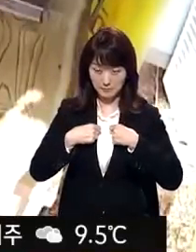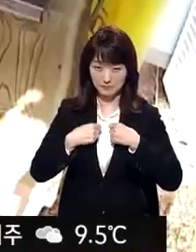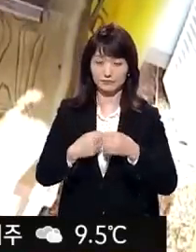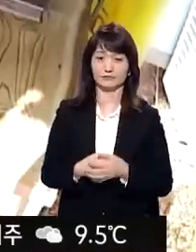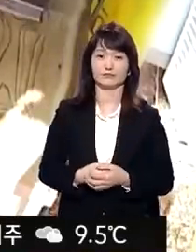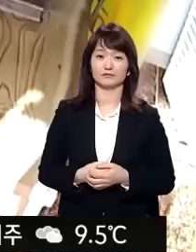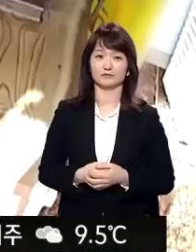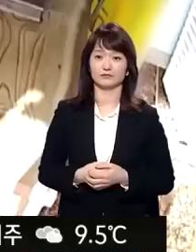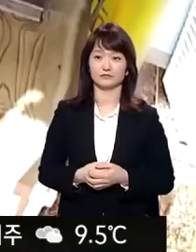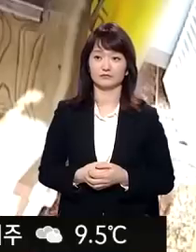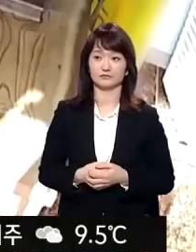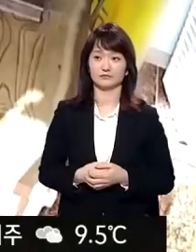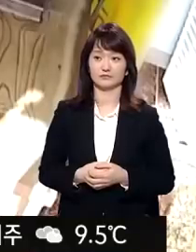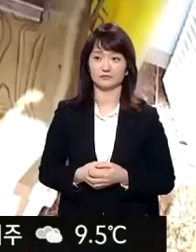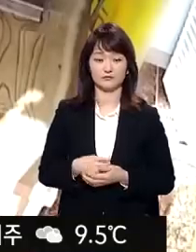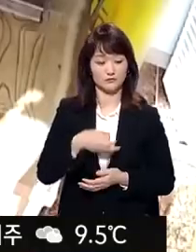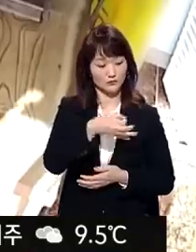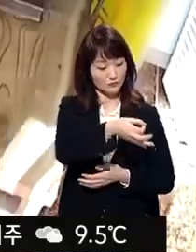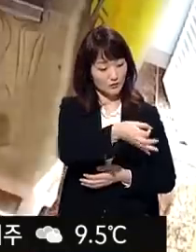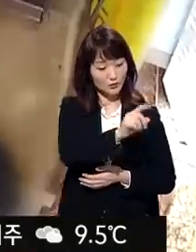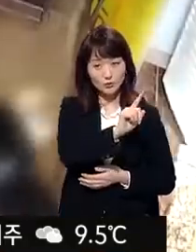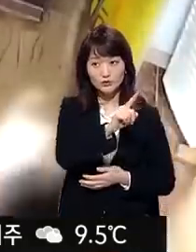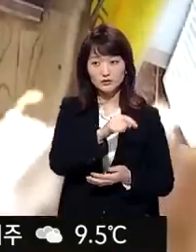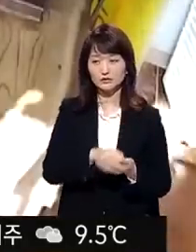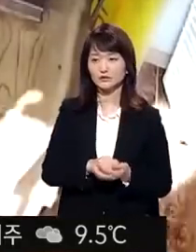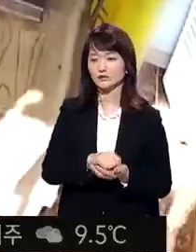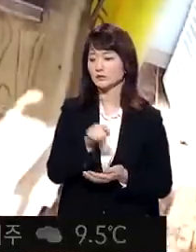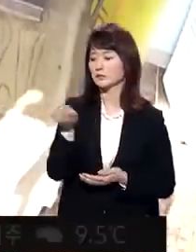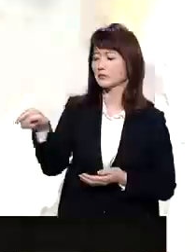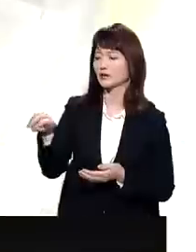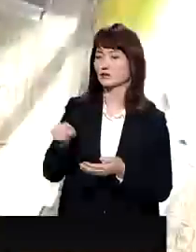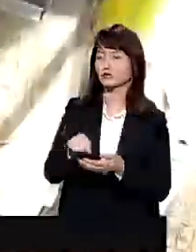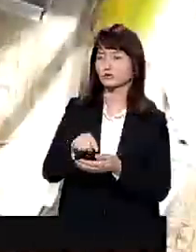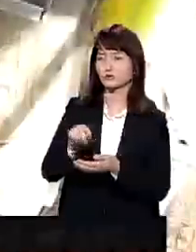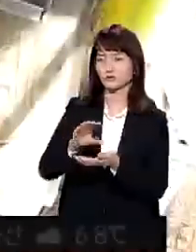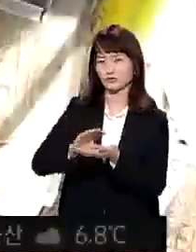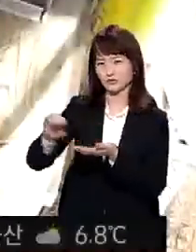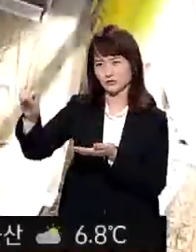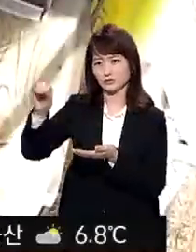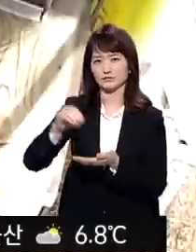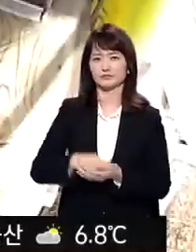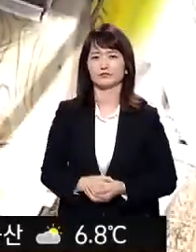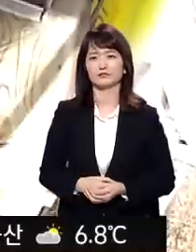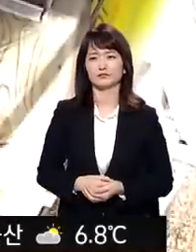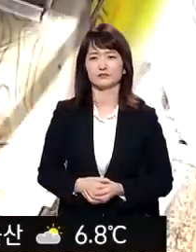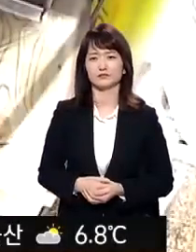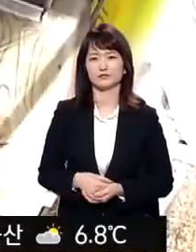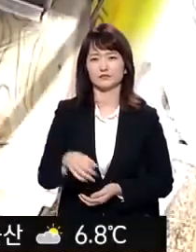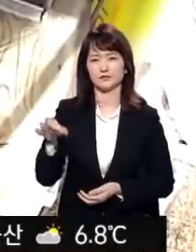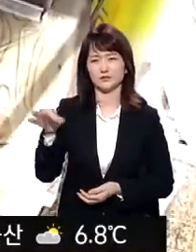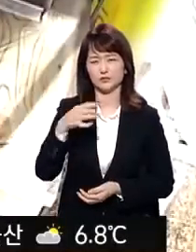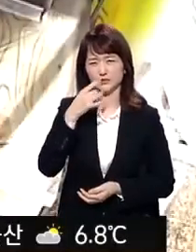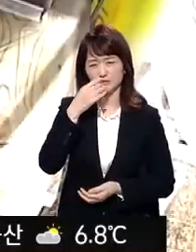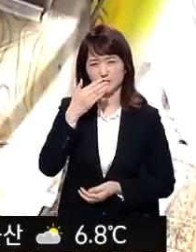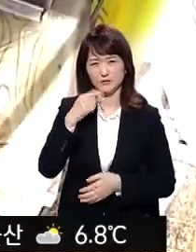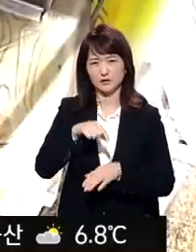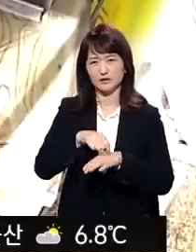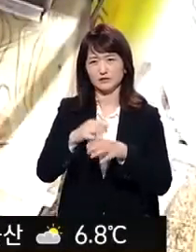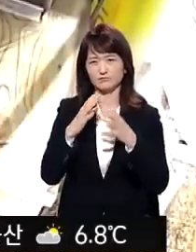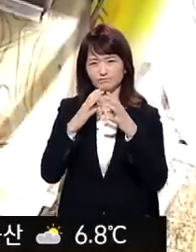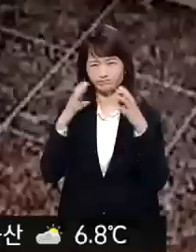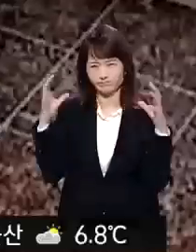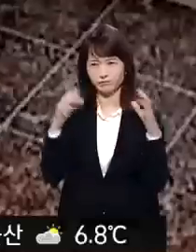밖으로 나가는 거 아닌가? 계산하러 가는 건가? 밖으로 나가는 건 밖으로 나갑니다. 역시 공짜 밥을 먹어야 살로 가지. 자, 저는 이